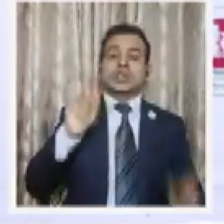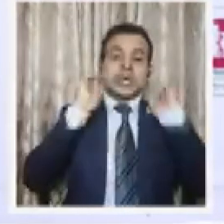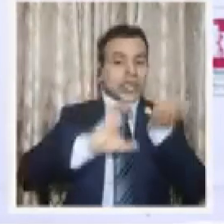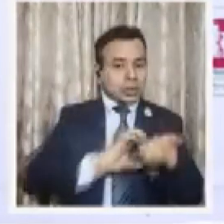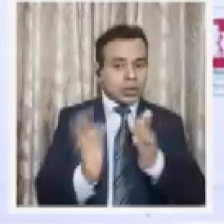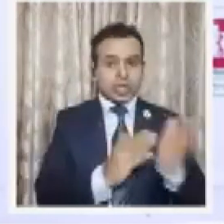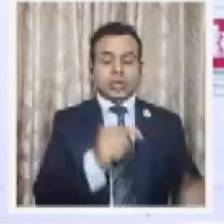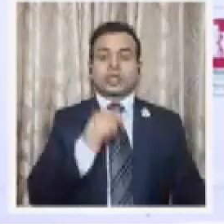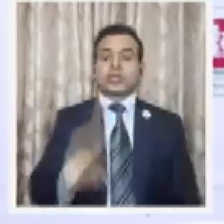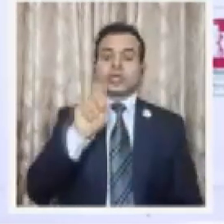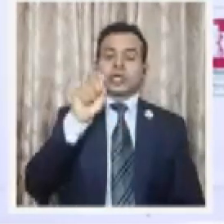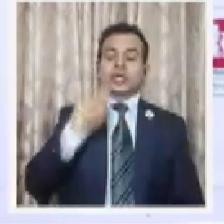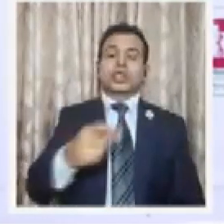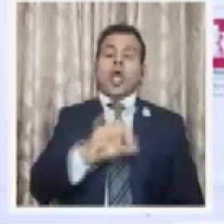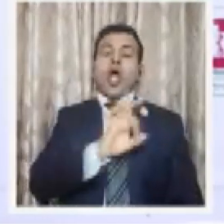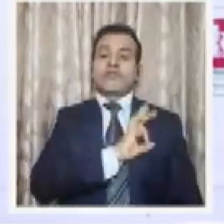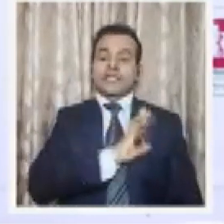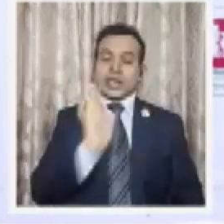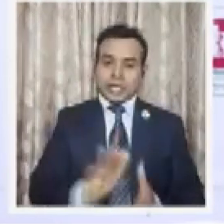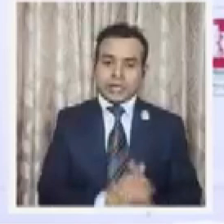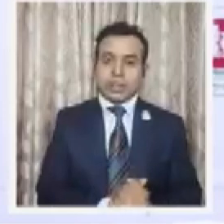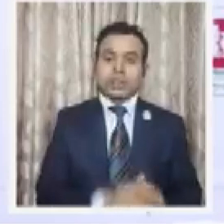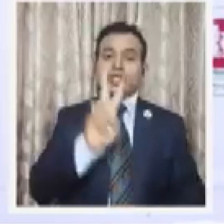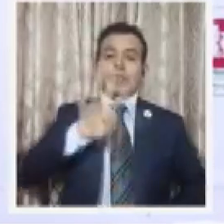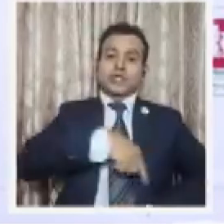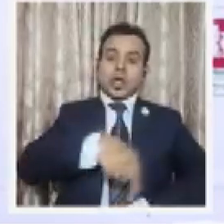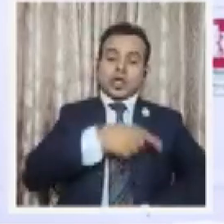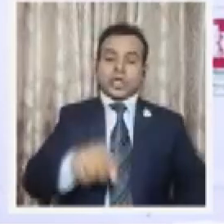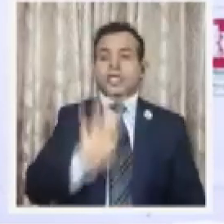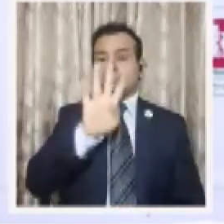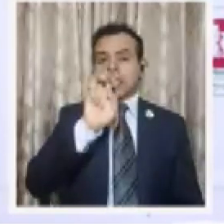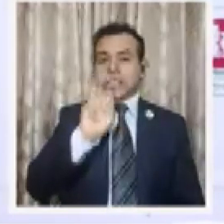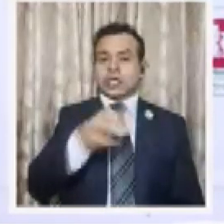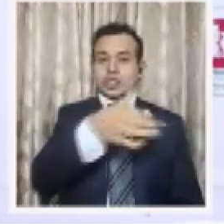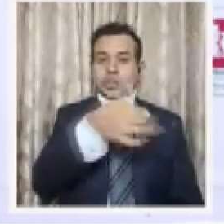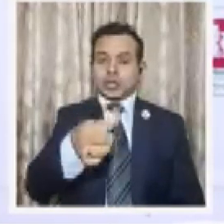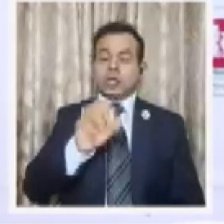জন চিকিৎসক, 10 জন স্বাস্থ্য কর্মকর্তা কাজ করছেন এবং 24 ঘন্টায়